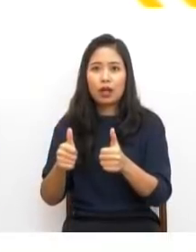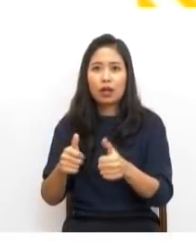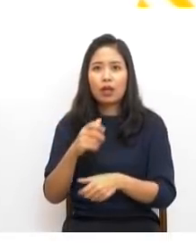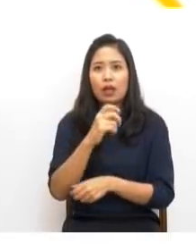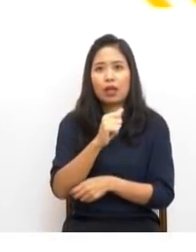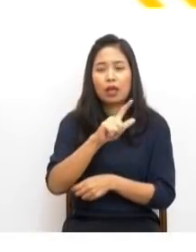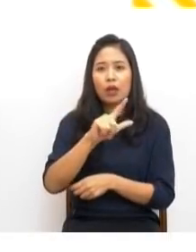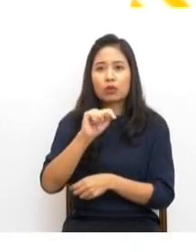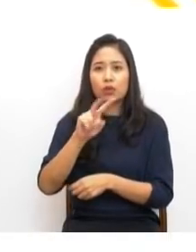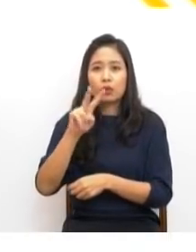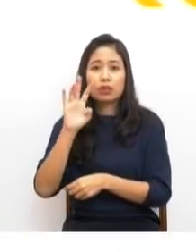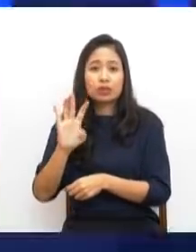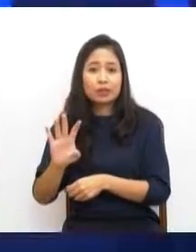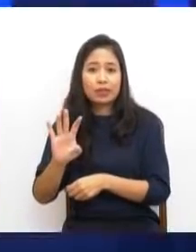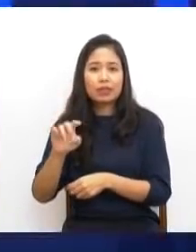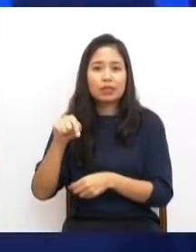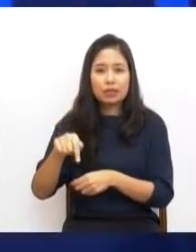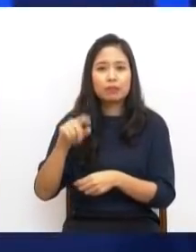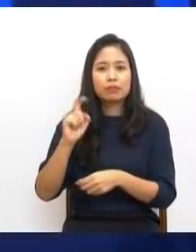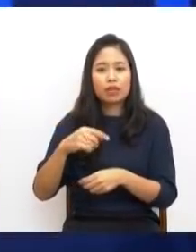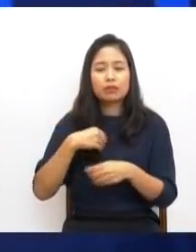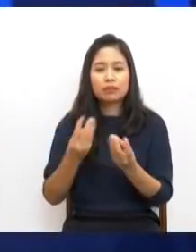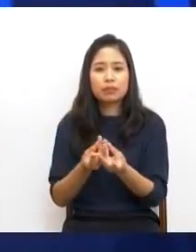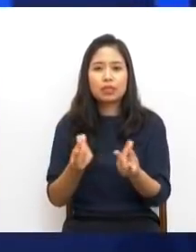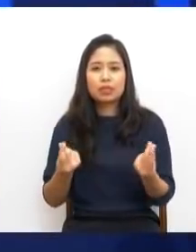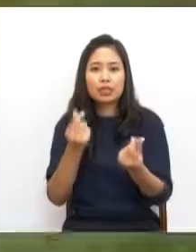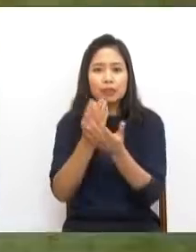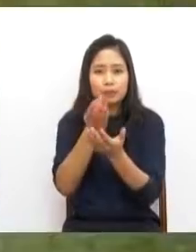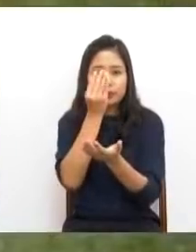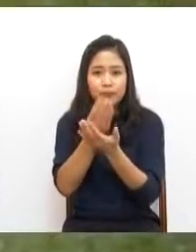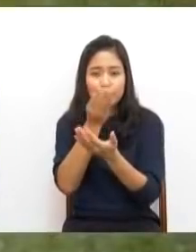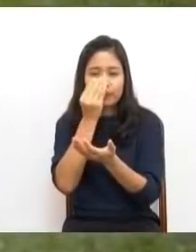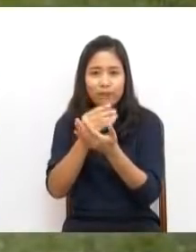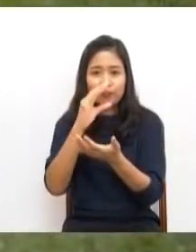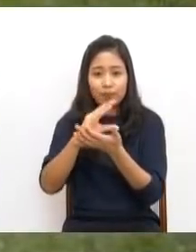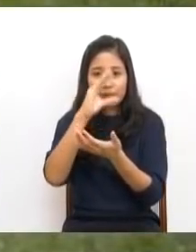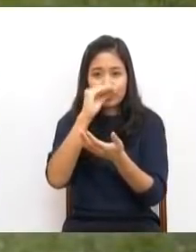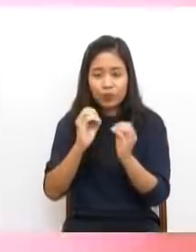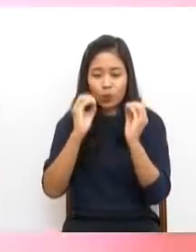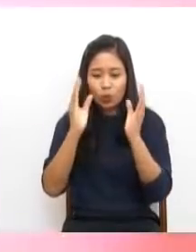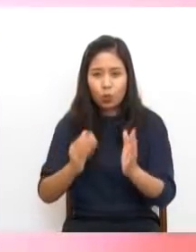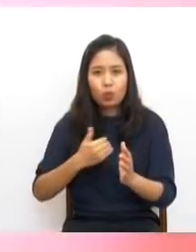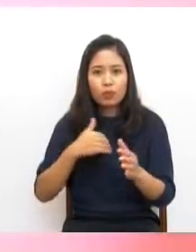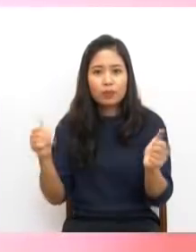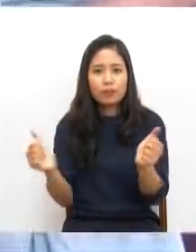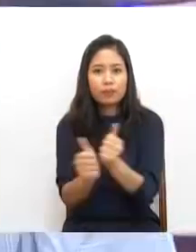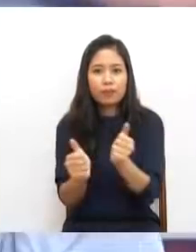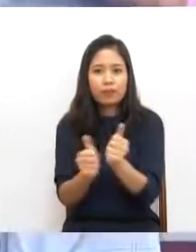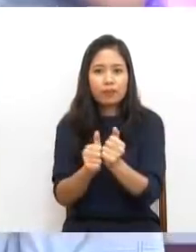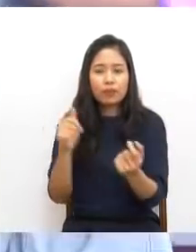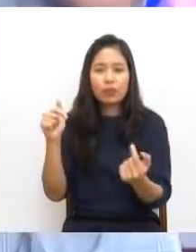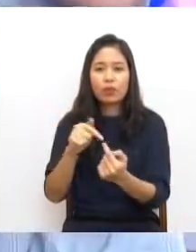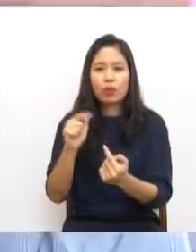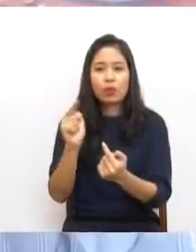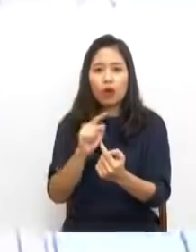ส่วนหนึ่งของเด็กๆจะได้มีพื้นที่ของการเรียนรู้ครูก็จะมีผู้ช่วยในเรื่องของการอบร